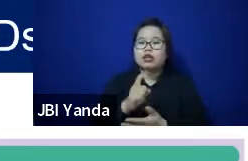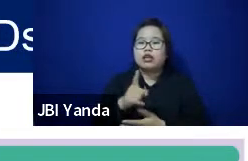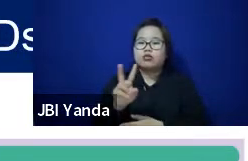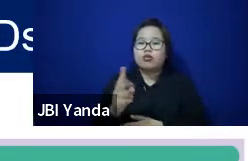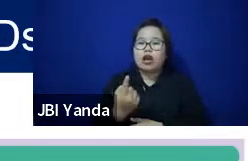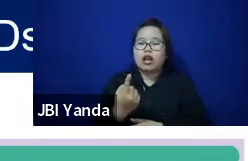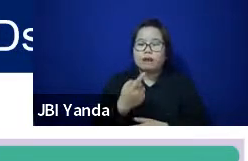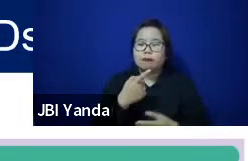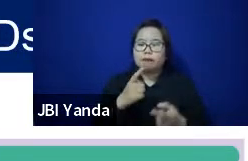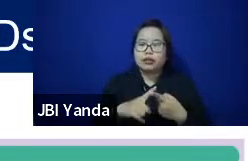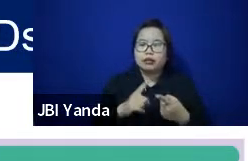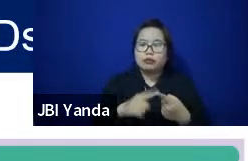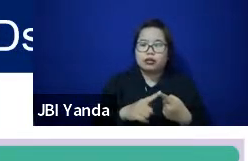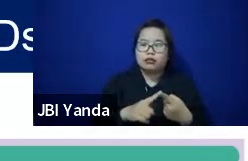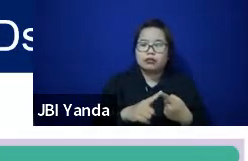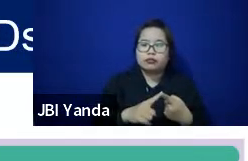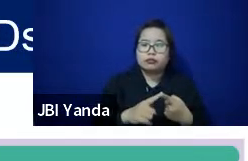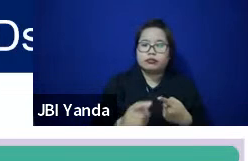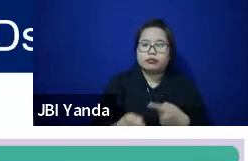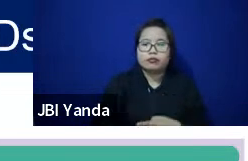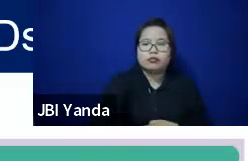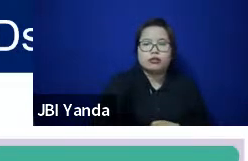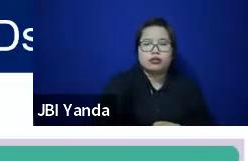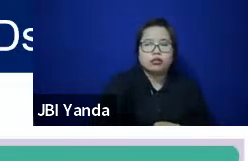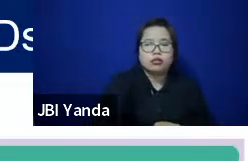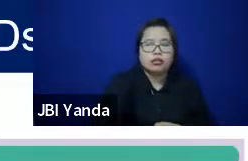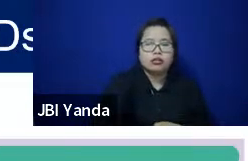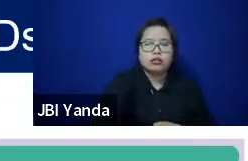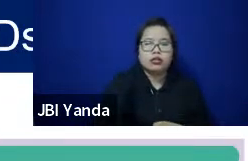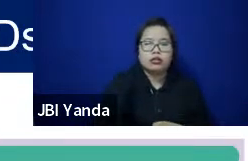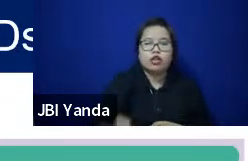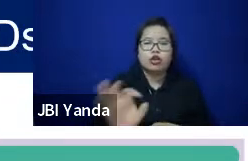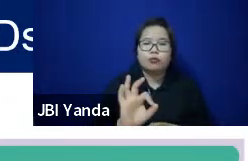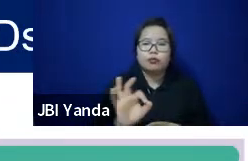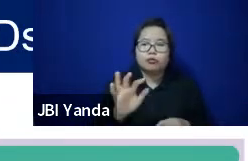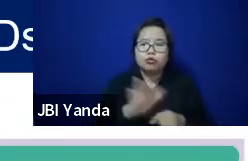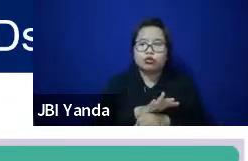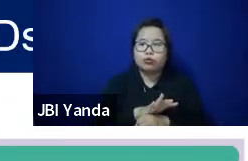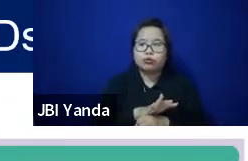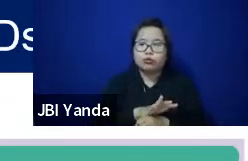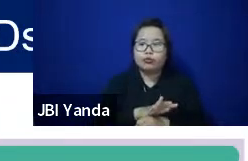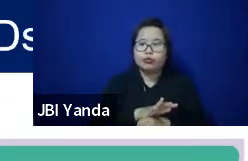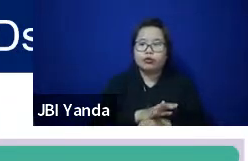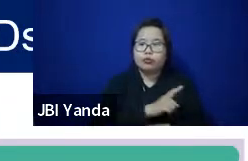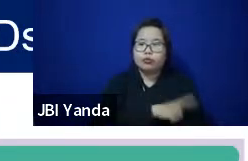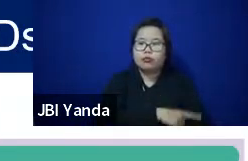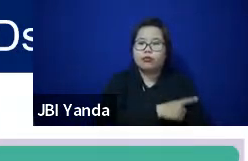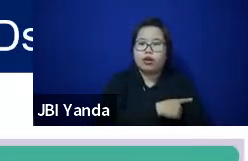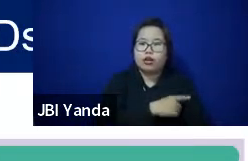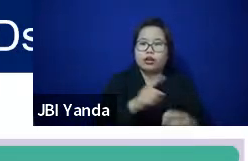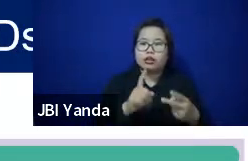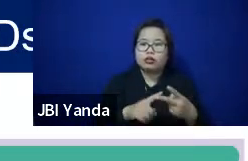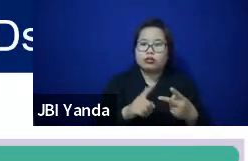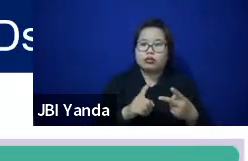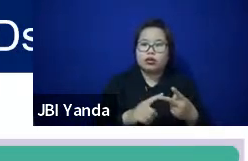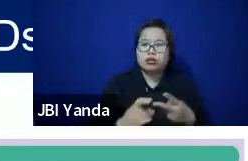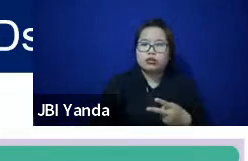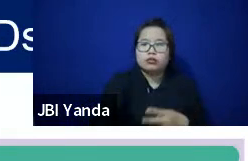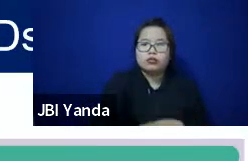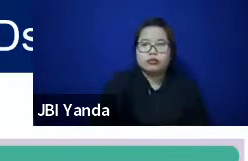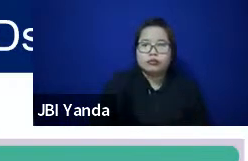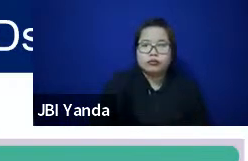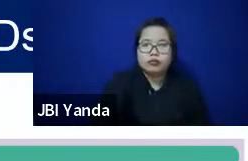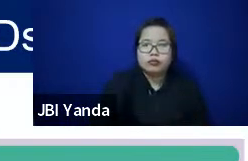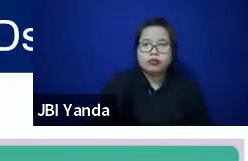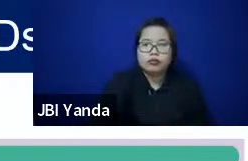mungkin yang pertama karena belum cukup kapasitas atau knowledge-nya, tetapi yang kedua juga mungkin dari sistem